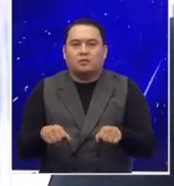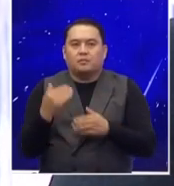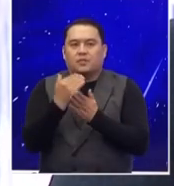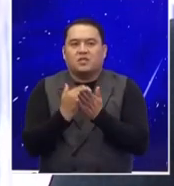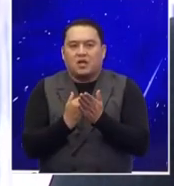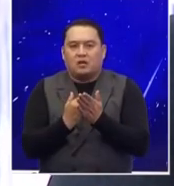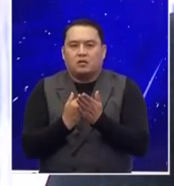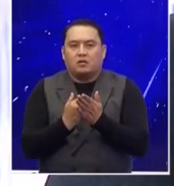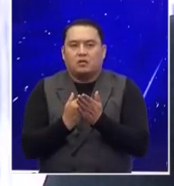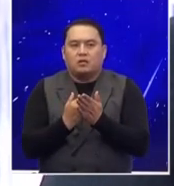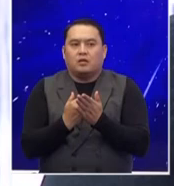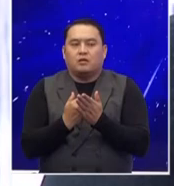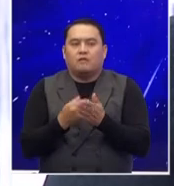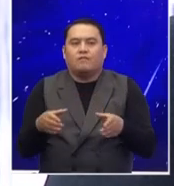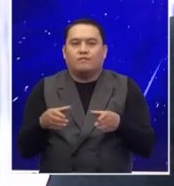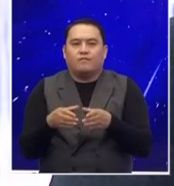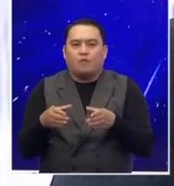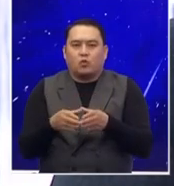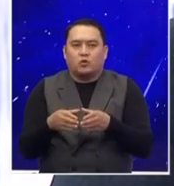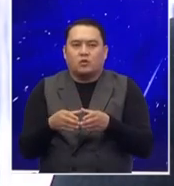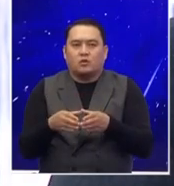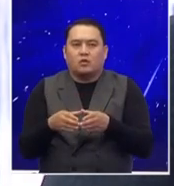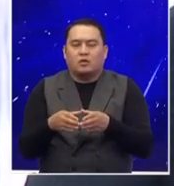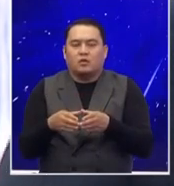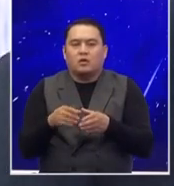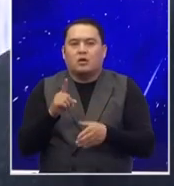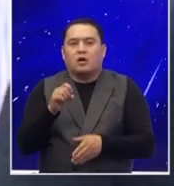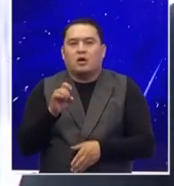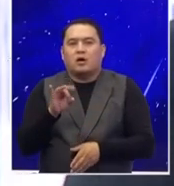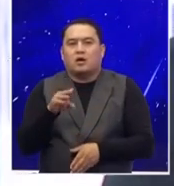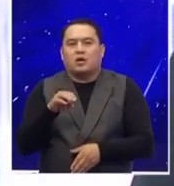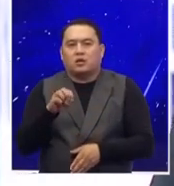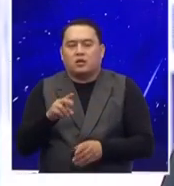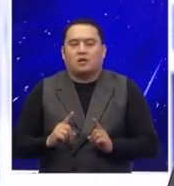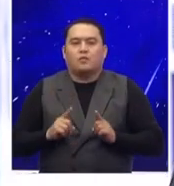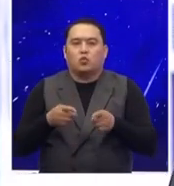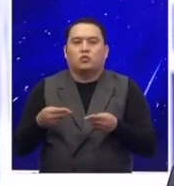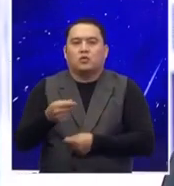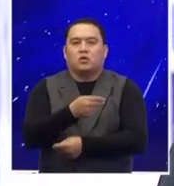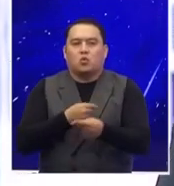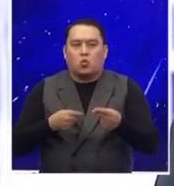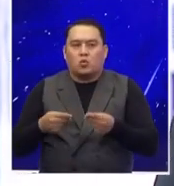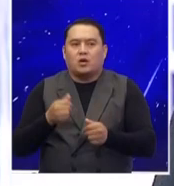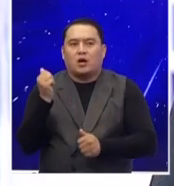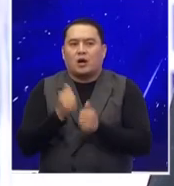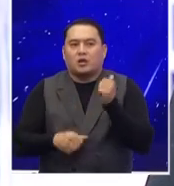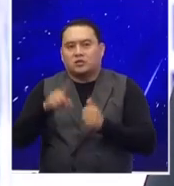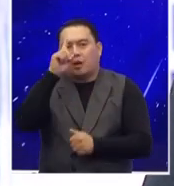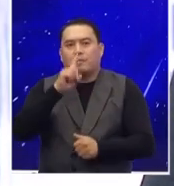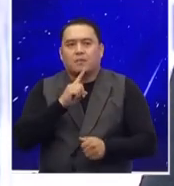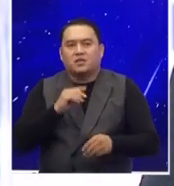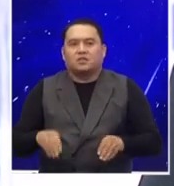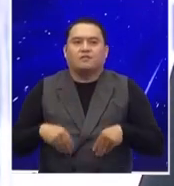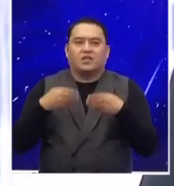перечисляет на фонд «Харекет», на счет фонда «Харекет» деньги. И вот на собранные деньги ежемесячно мы